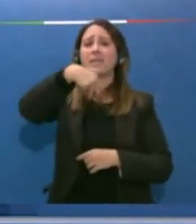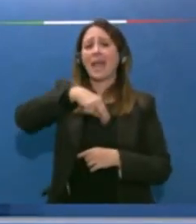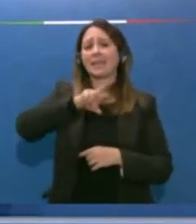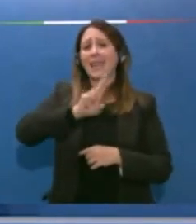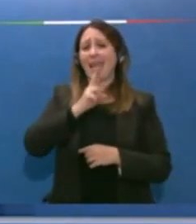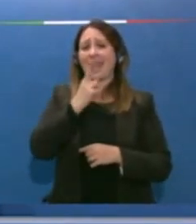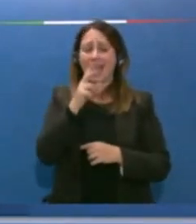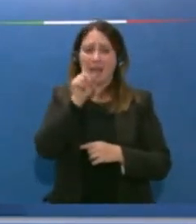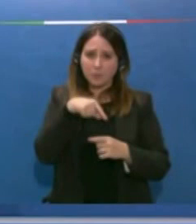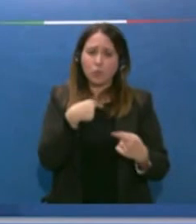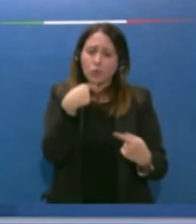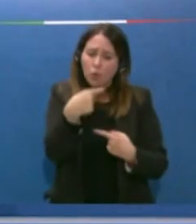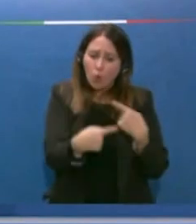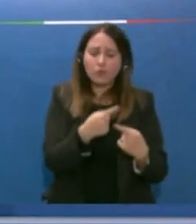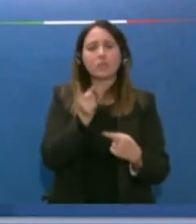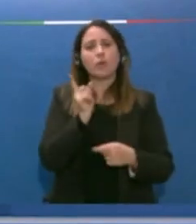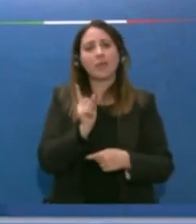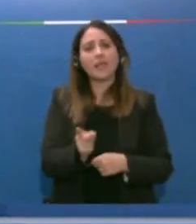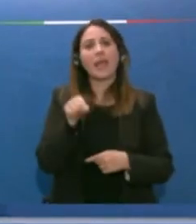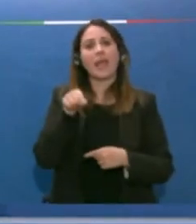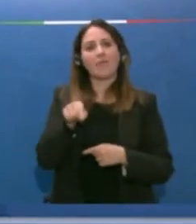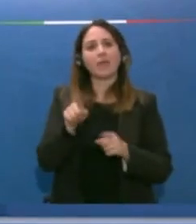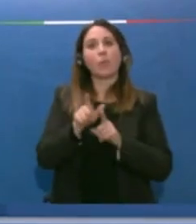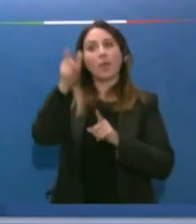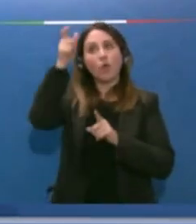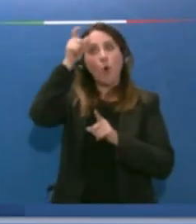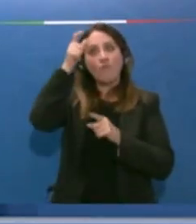legislatura vada avanti fino al suo termine naturale